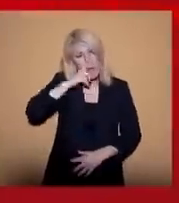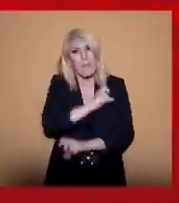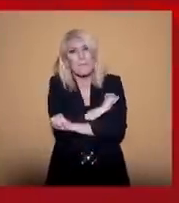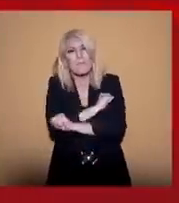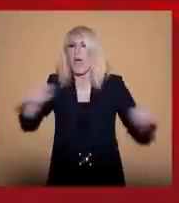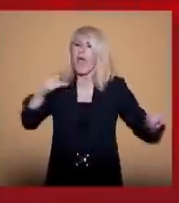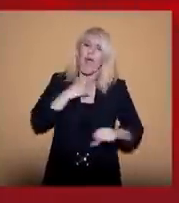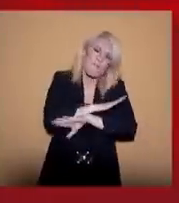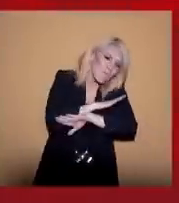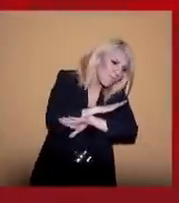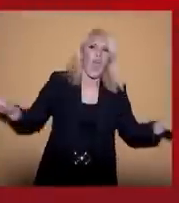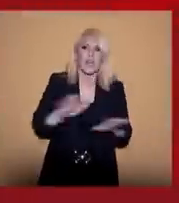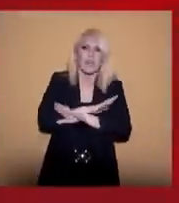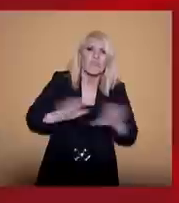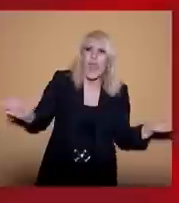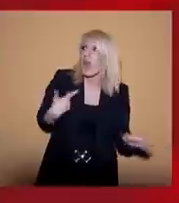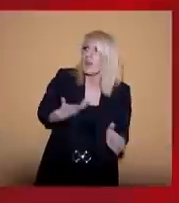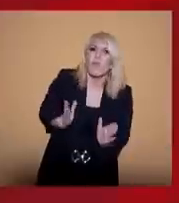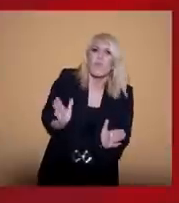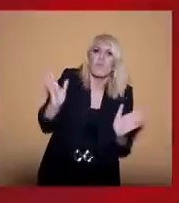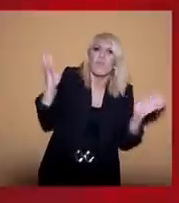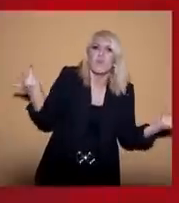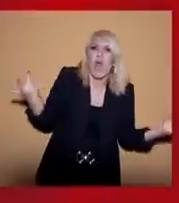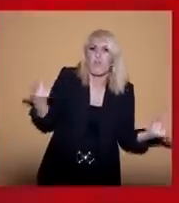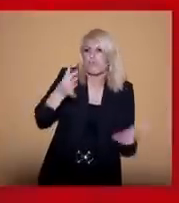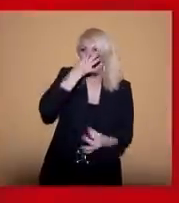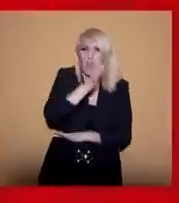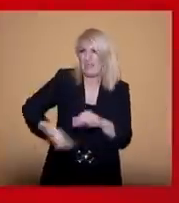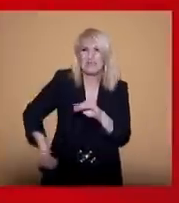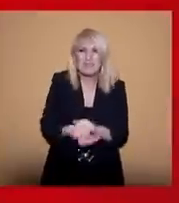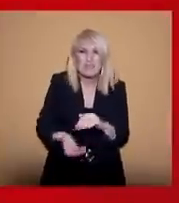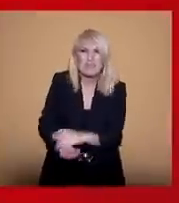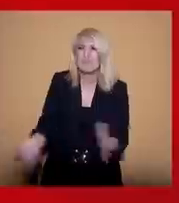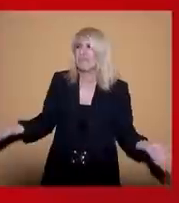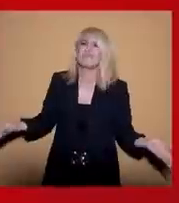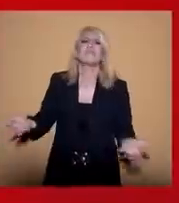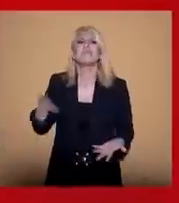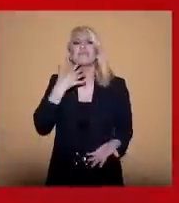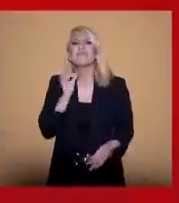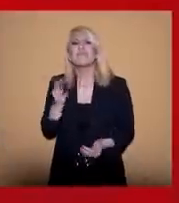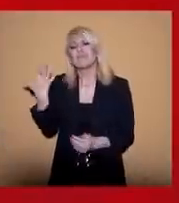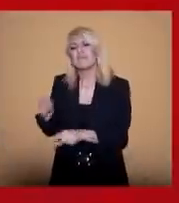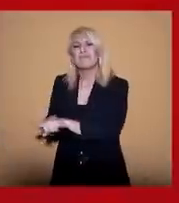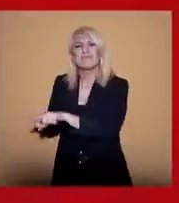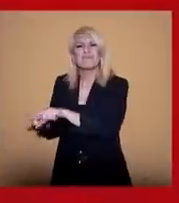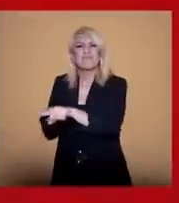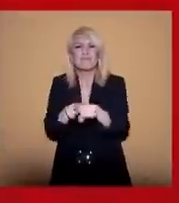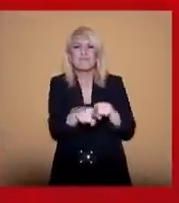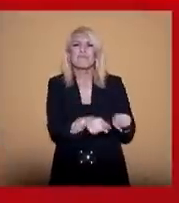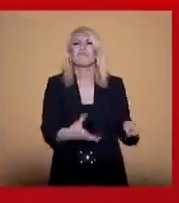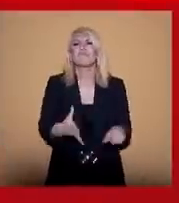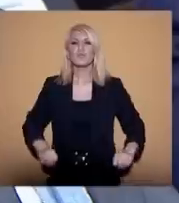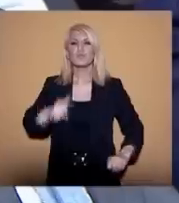με τη διαφθορά και τη διαπλοκή, δεν πάει άλλο με το κράτος των κολλητών, με τις γαλάζιες ακρίδες που εφόρμησαν στο